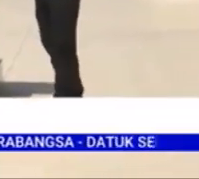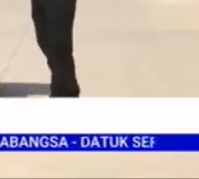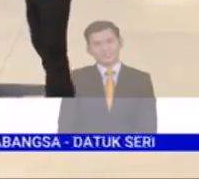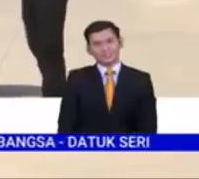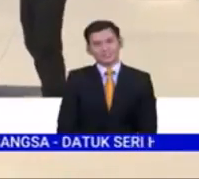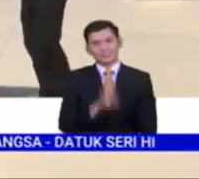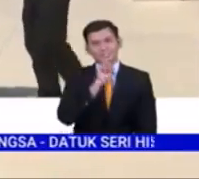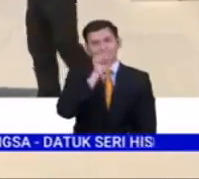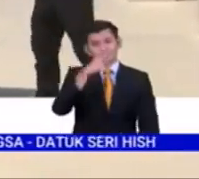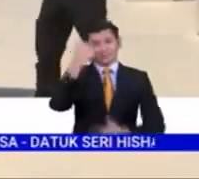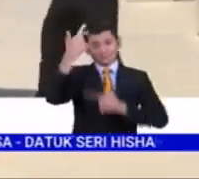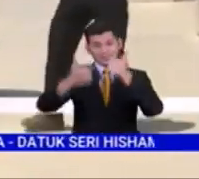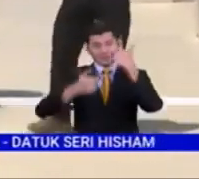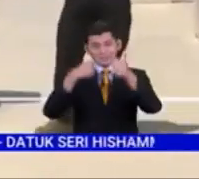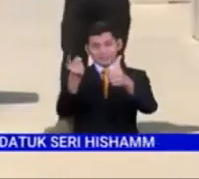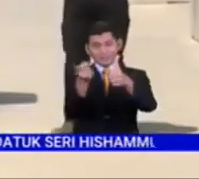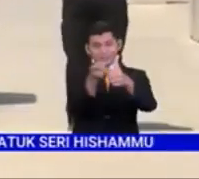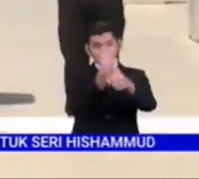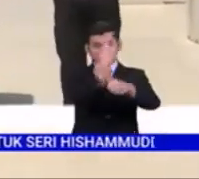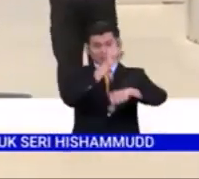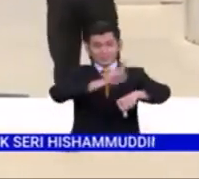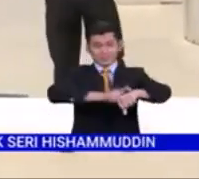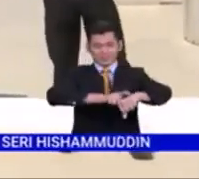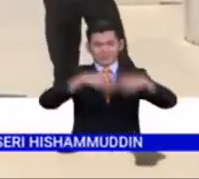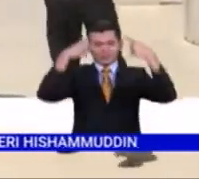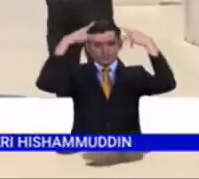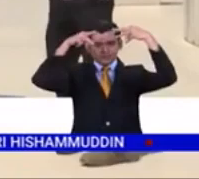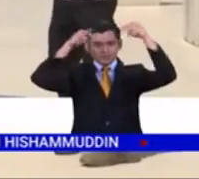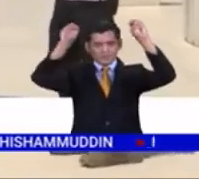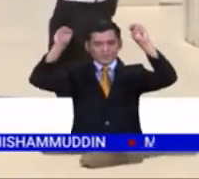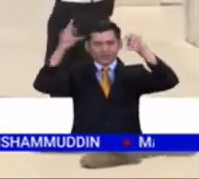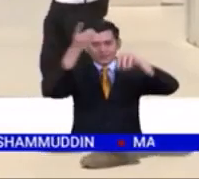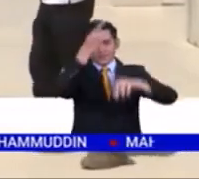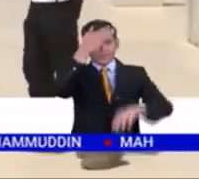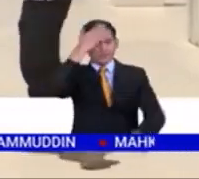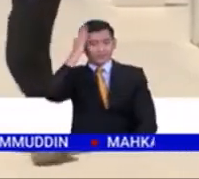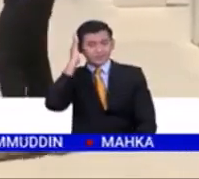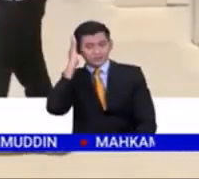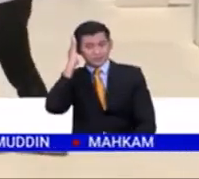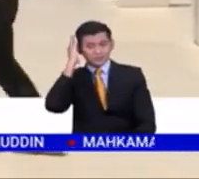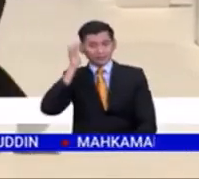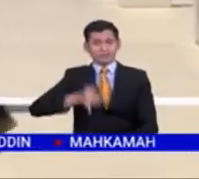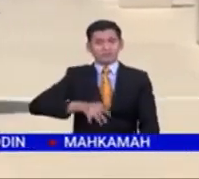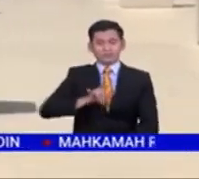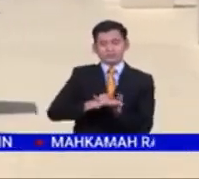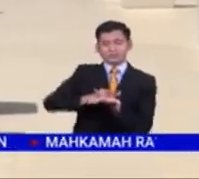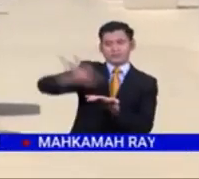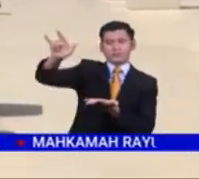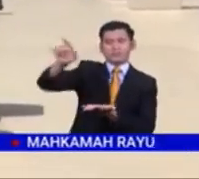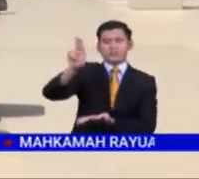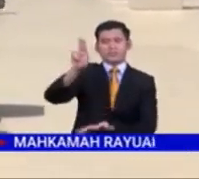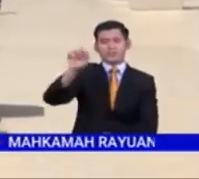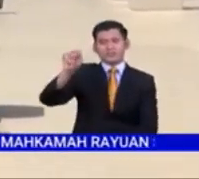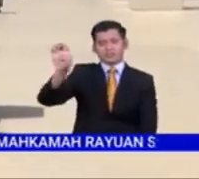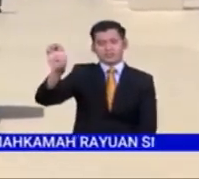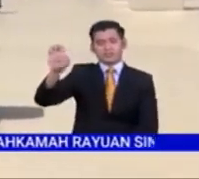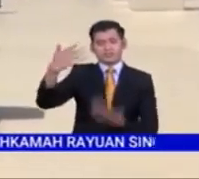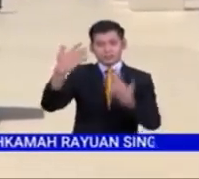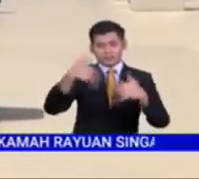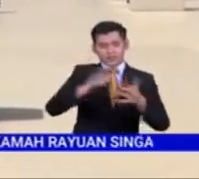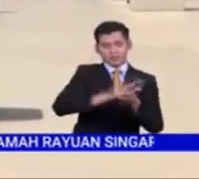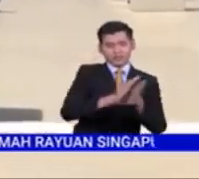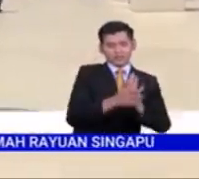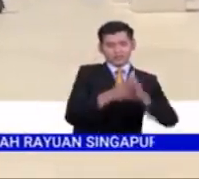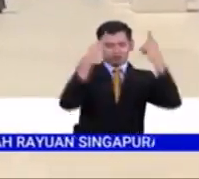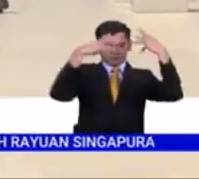Ini merupakan lawatan rasmi pertama Datuk Seri Ismail Sabri Yaakob ke UAE setelah dilantik menjadi Perdana Menteri pada 21 Ogos tahun